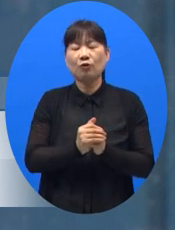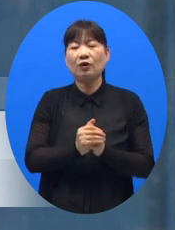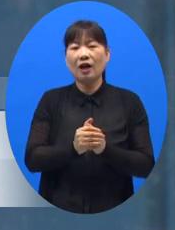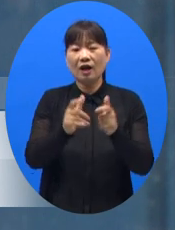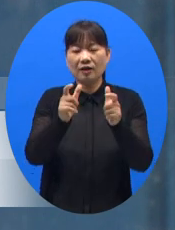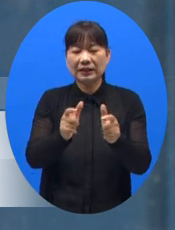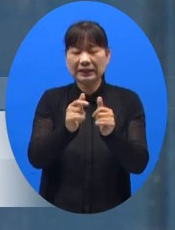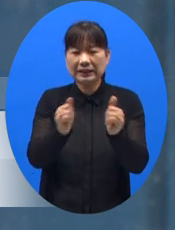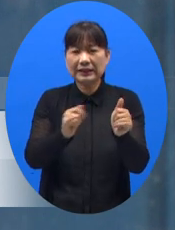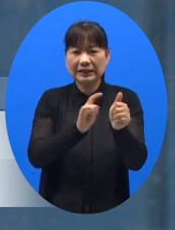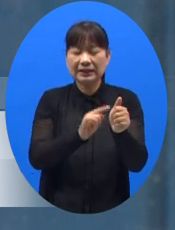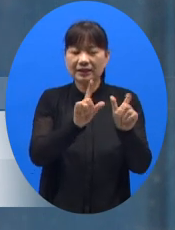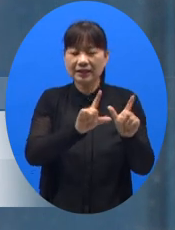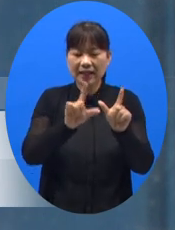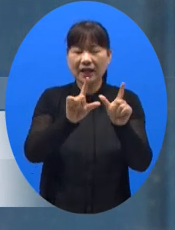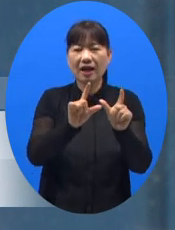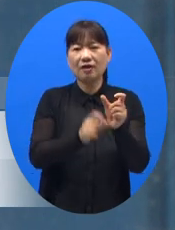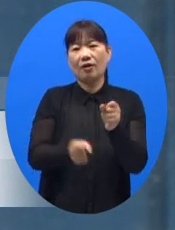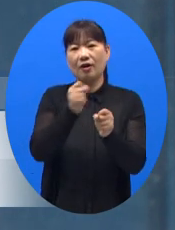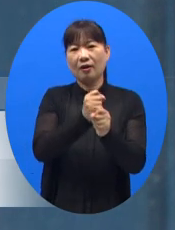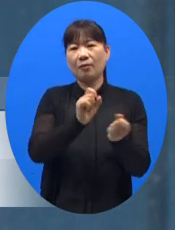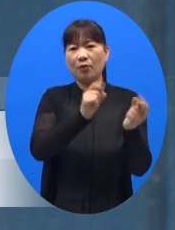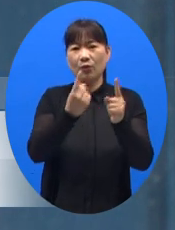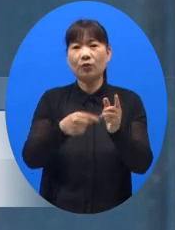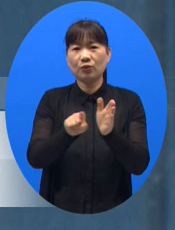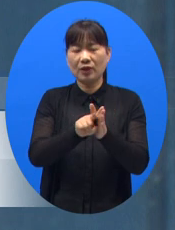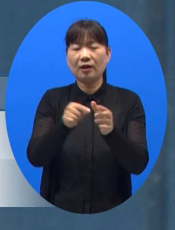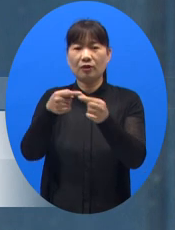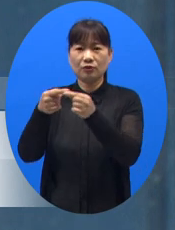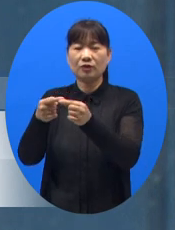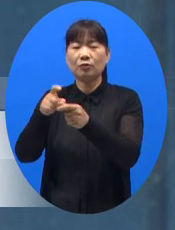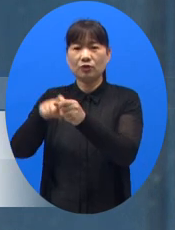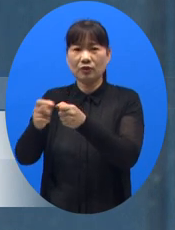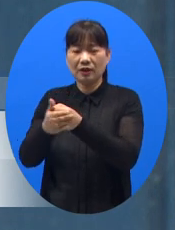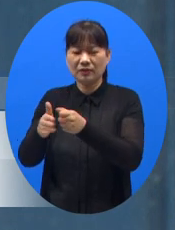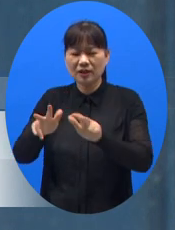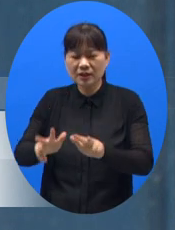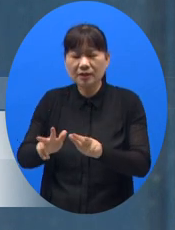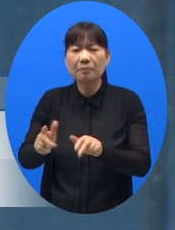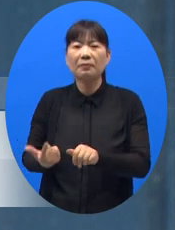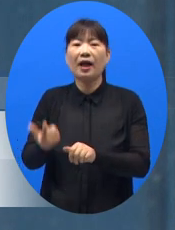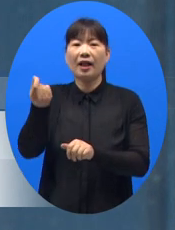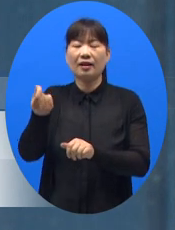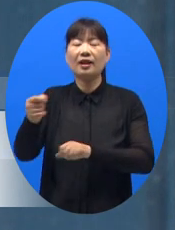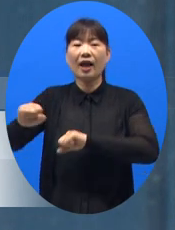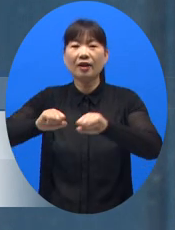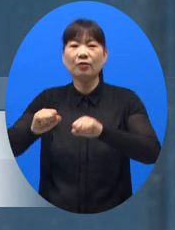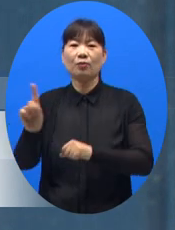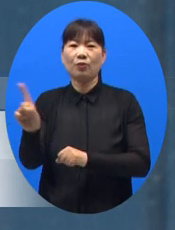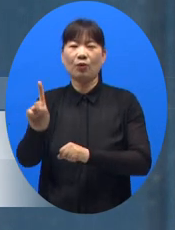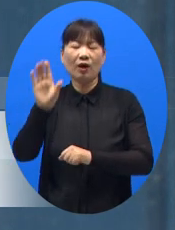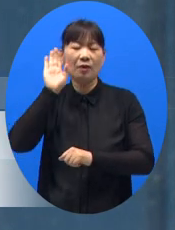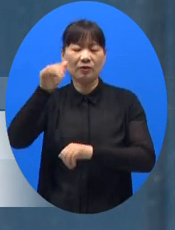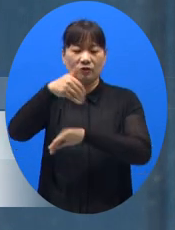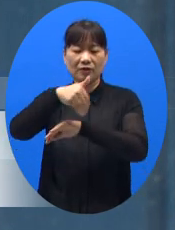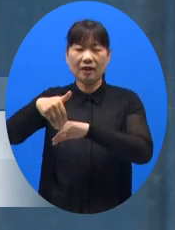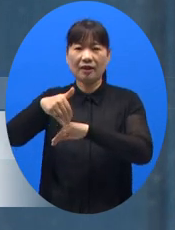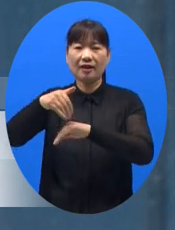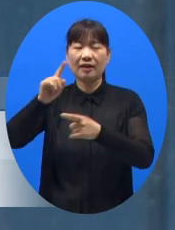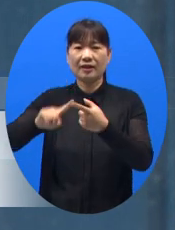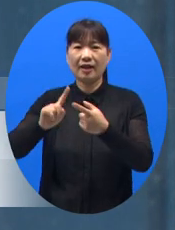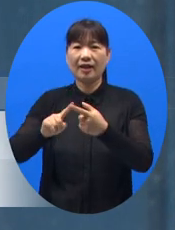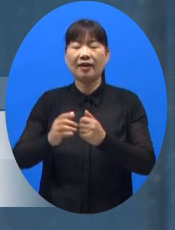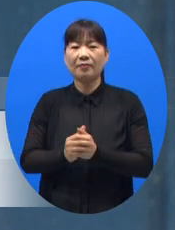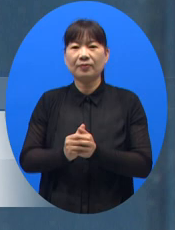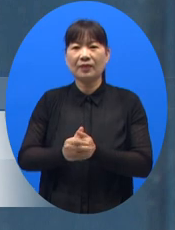그래 먼저 어 우선 수를 두기 위해서 지금 당장 할 수 있는 조치 아 2 또 앞으로 할 계획 들에 대한 결제를